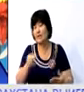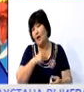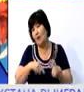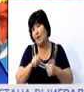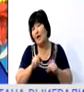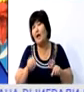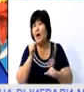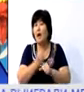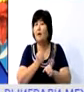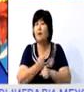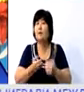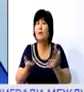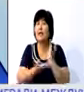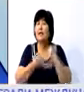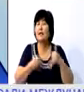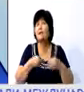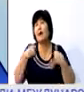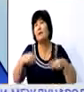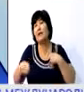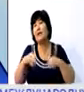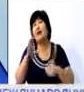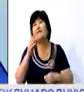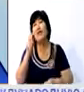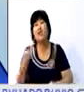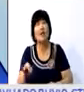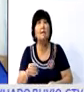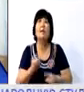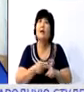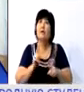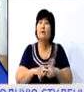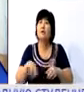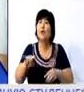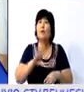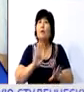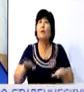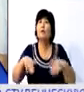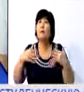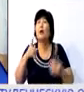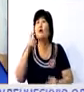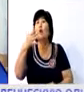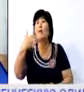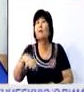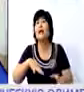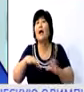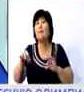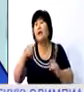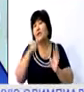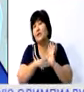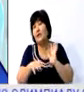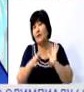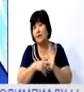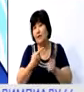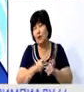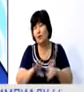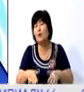как обработка дерева, продажа вещей. Также в рамках проекта Just Project из района были представлены 150 проектов, 69 из